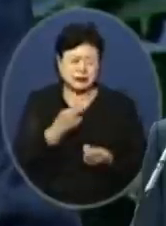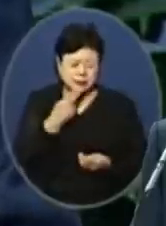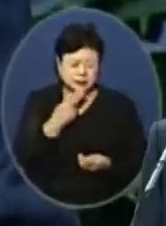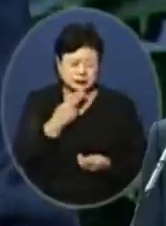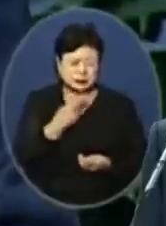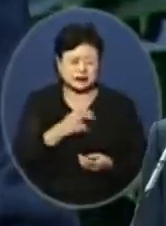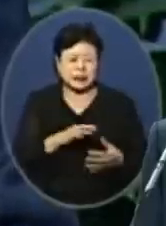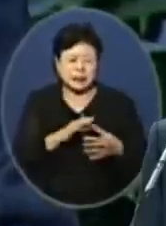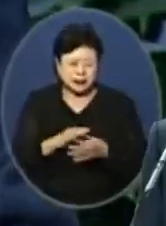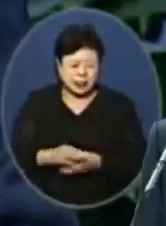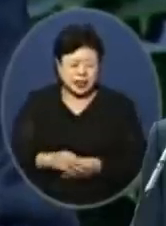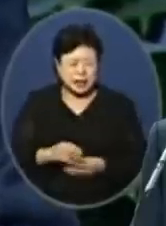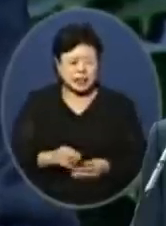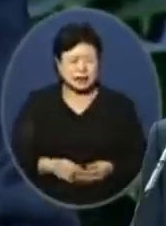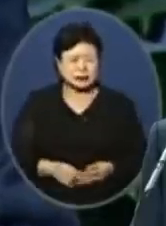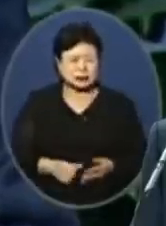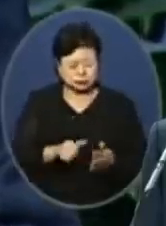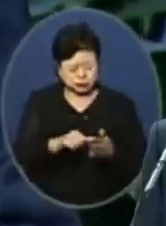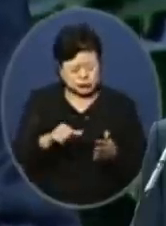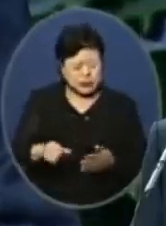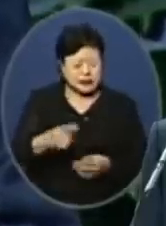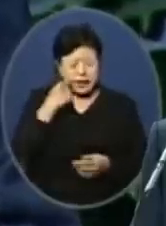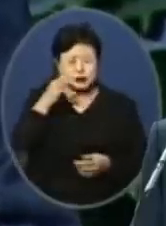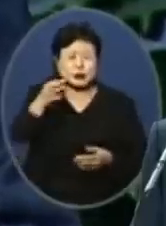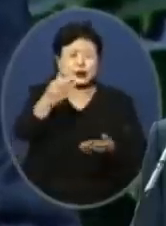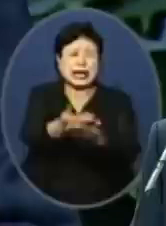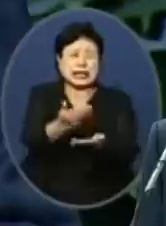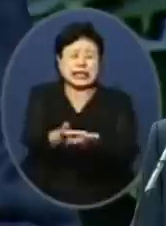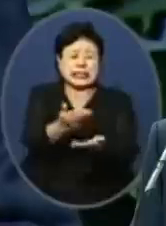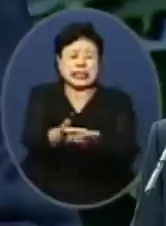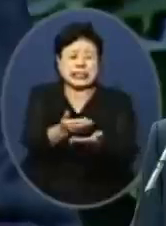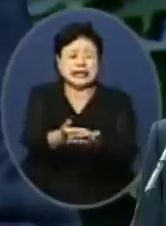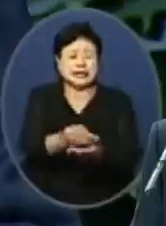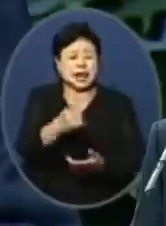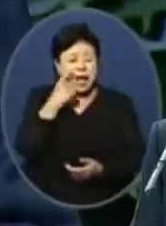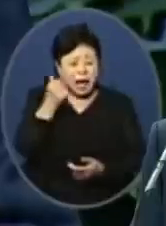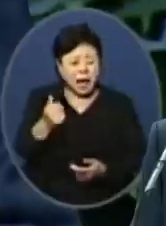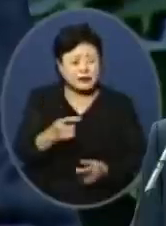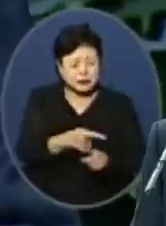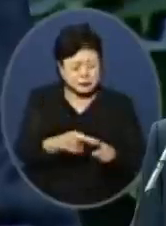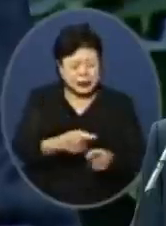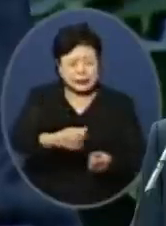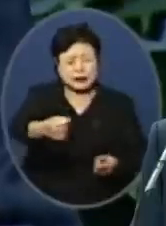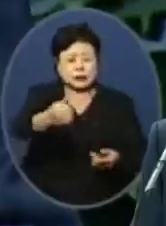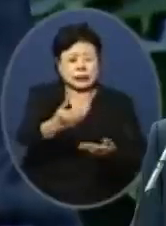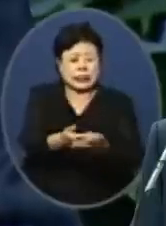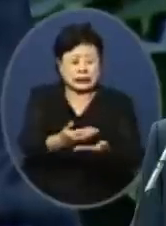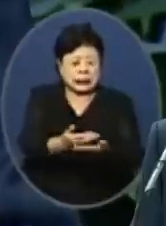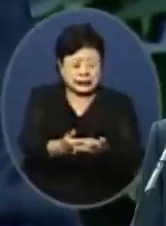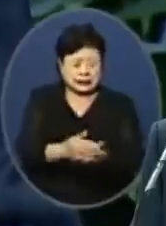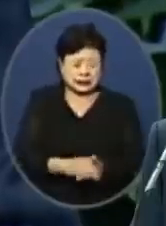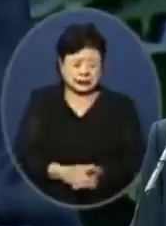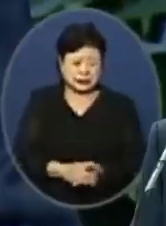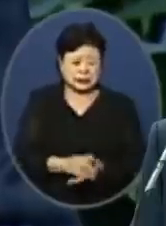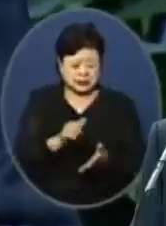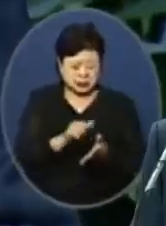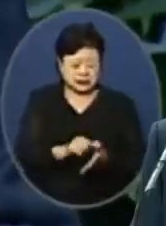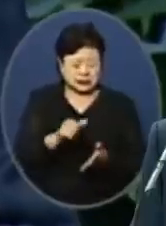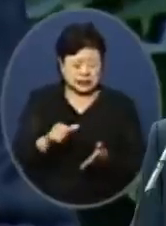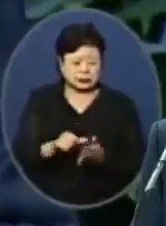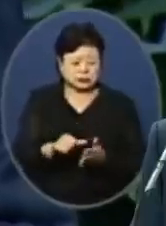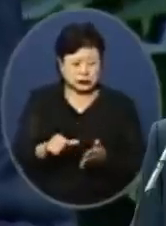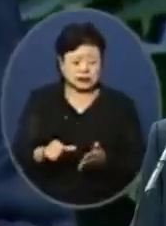하루 이틀도 아니고 계속해서 아버지에게 간청하니까 아버지가 재산을 반쪽씩 나누어서 맏아들과 둘째